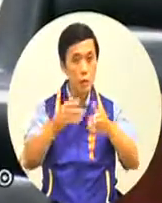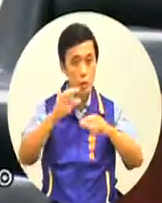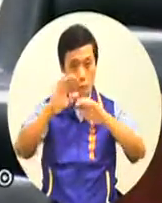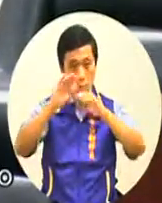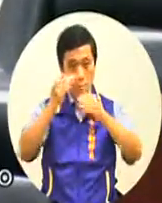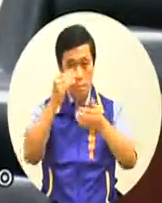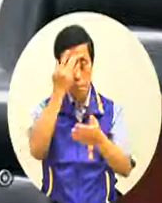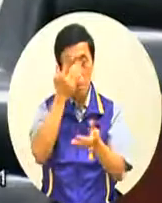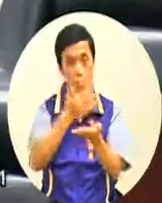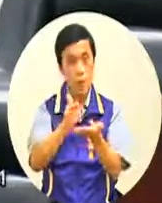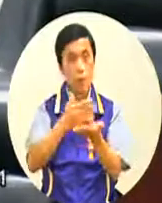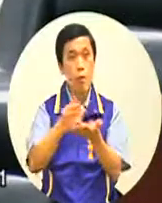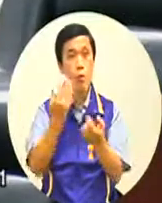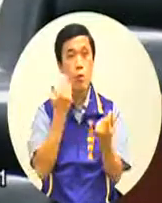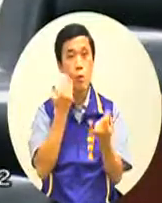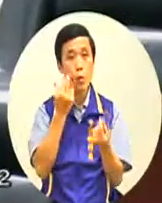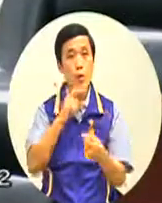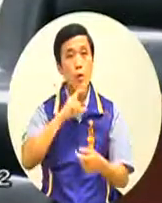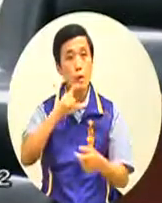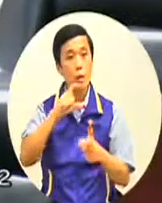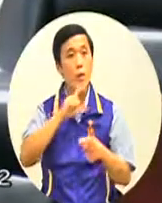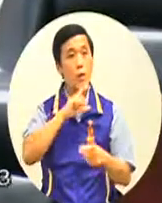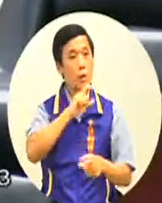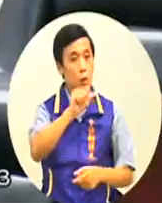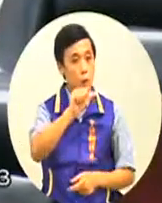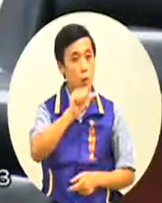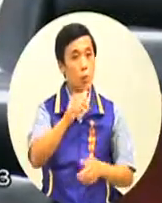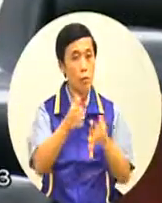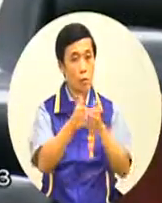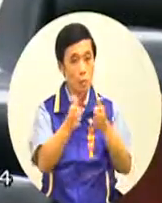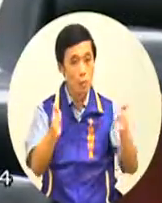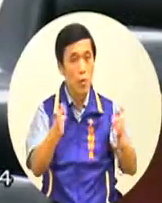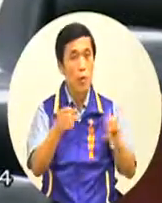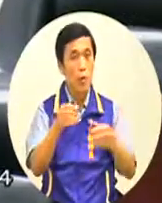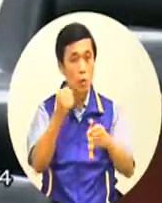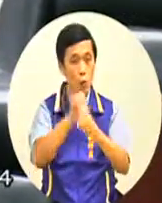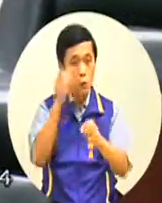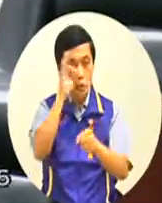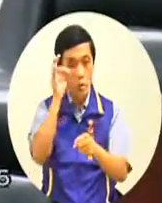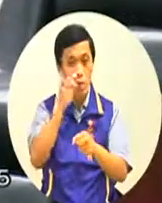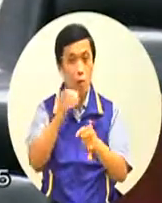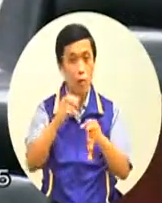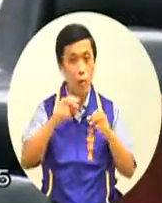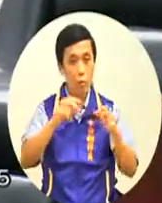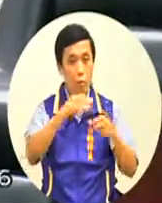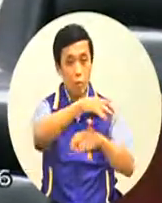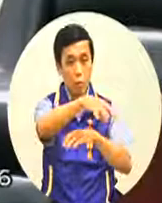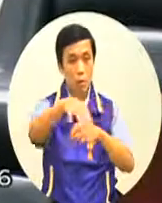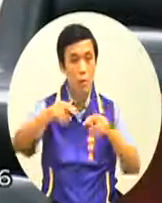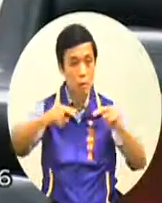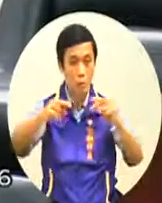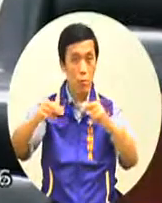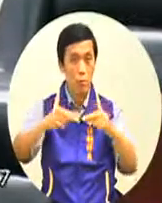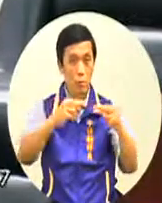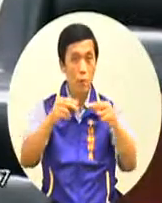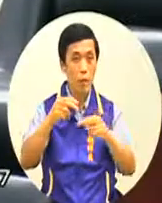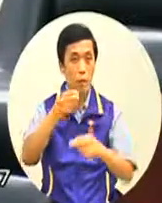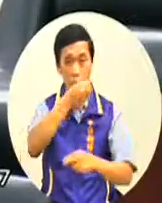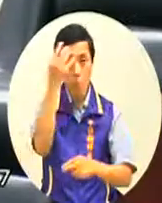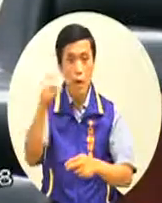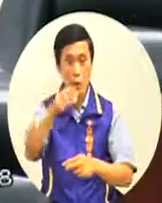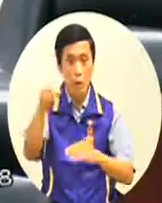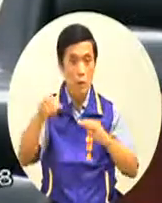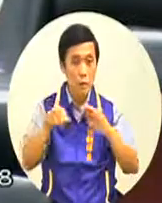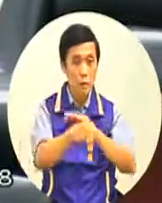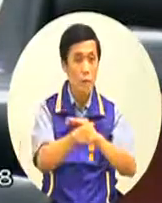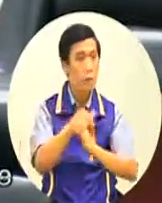间如60岁到65岁以后，其实就业市场的结构也在改变，那变成年轻人要进到职场里面的机会其实也不那么容易，然后现在大环